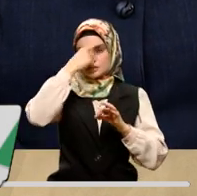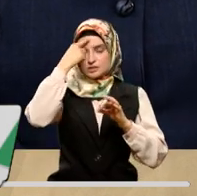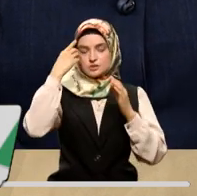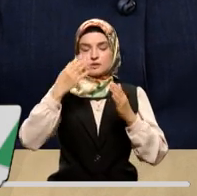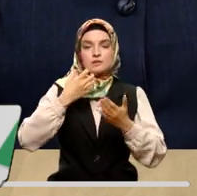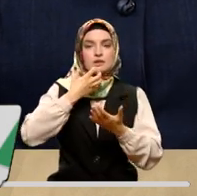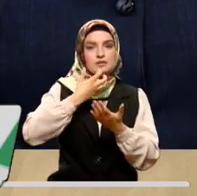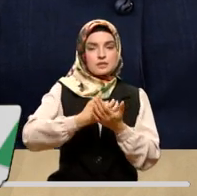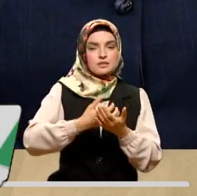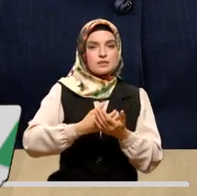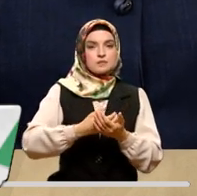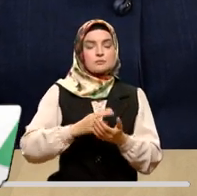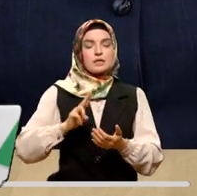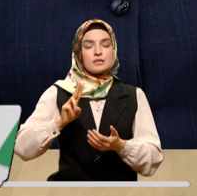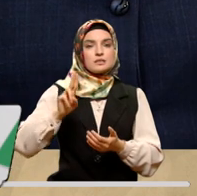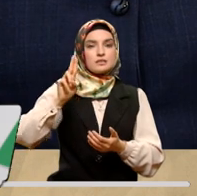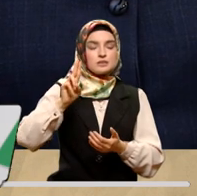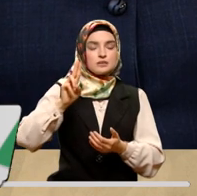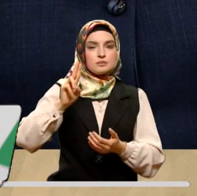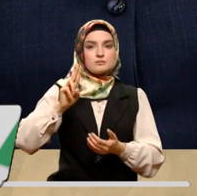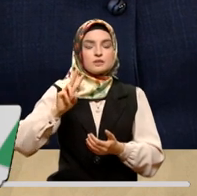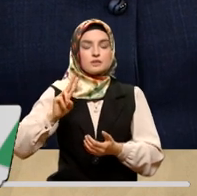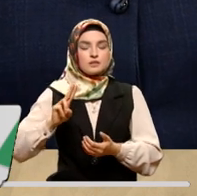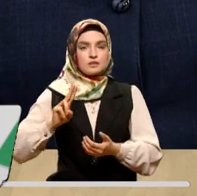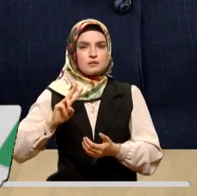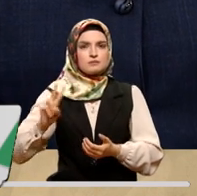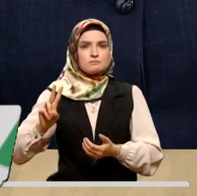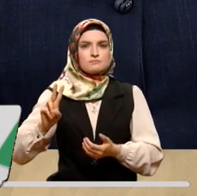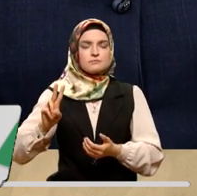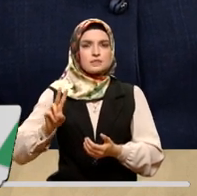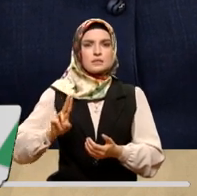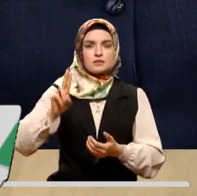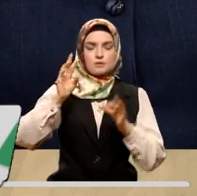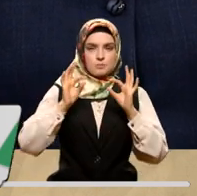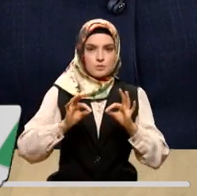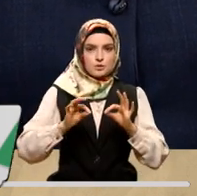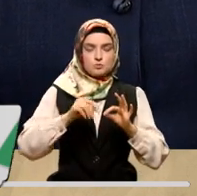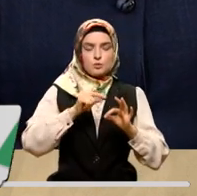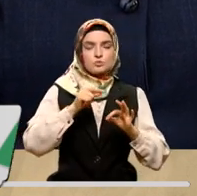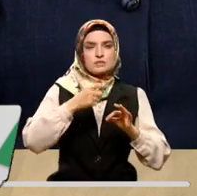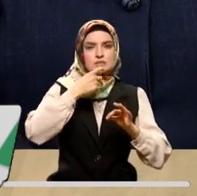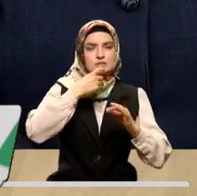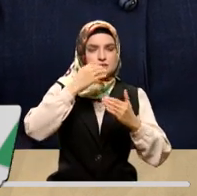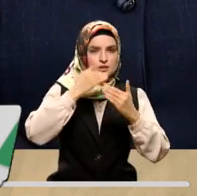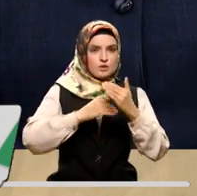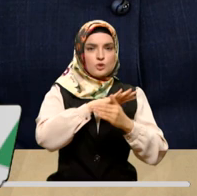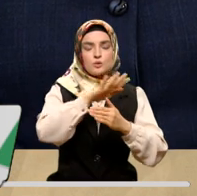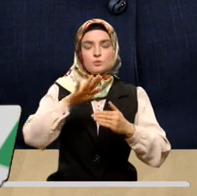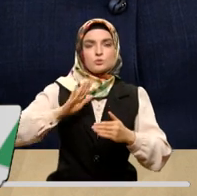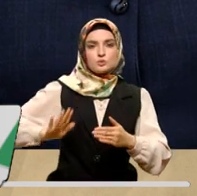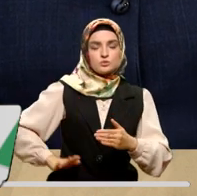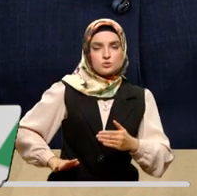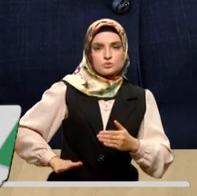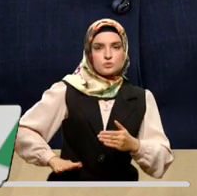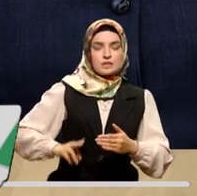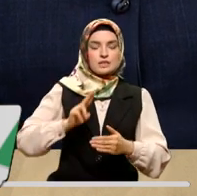başlıyor. Kayıtlarımıza 22 yaşın altındaki bütün çoluk, çocuk, genç herkesi bekliyoruz.